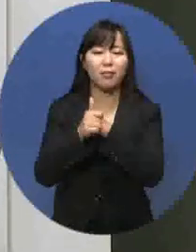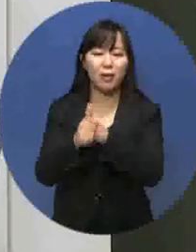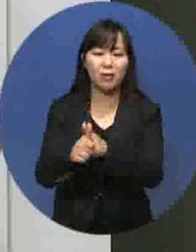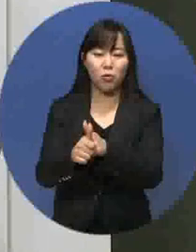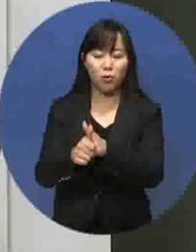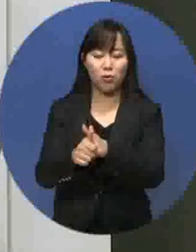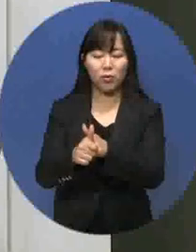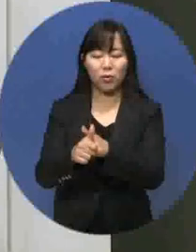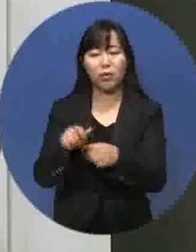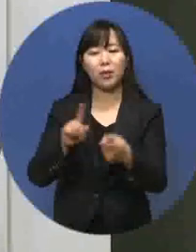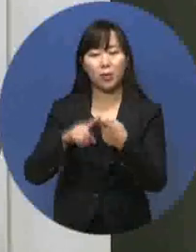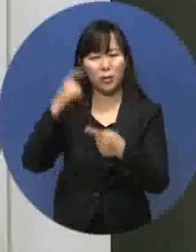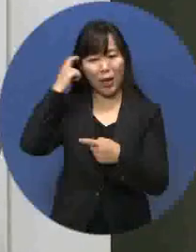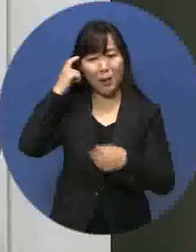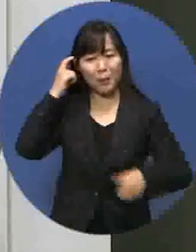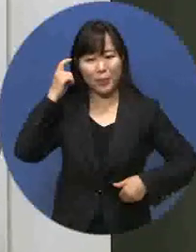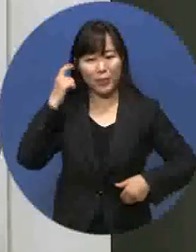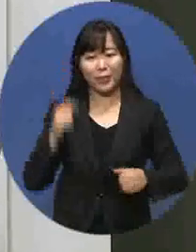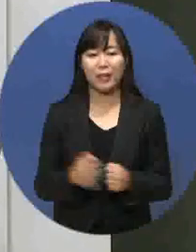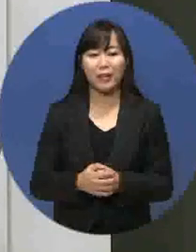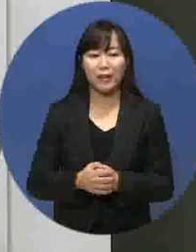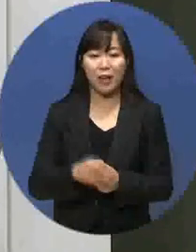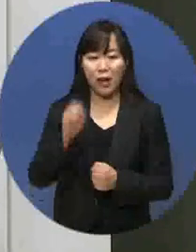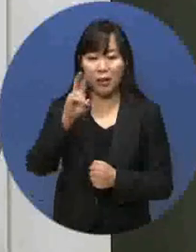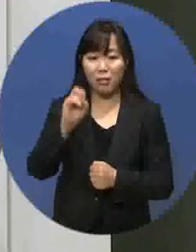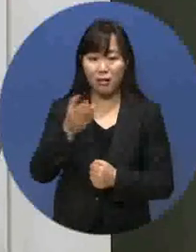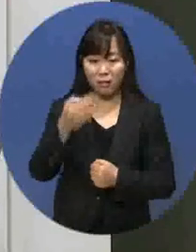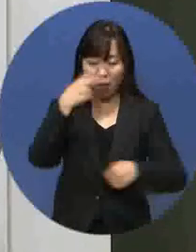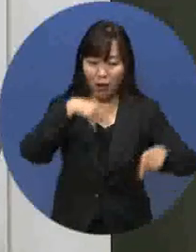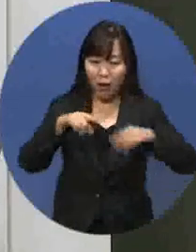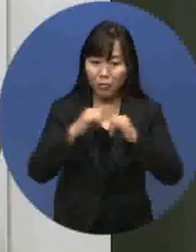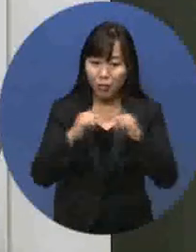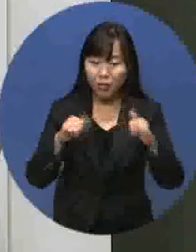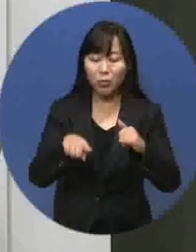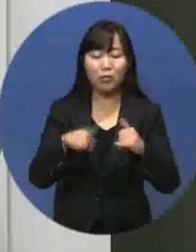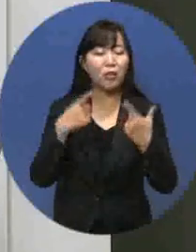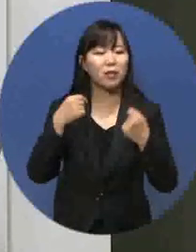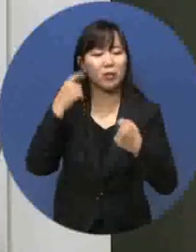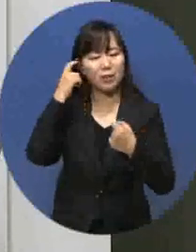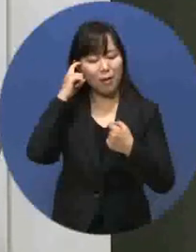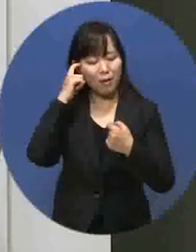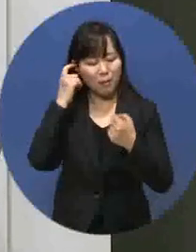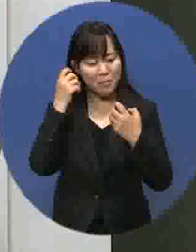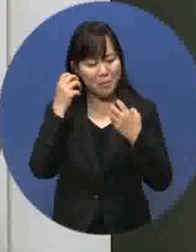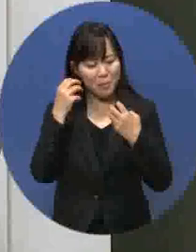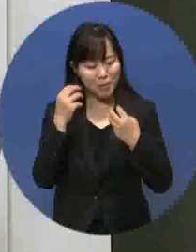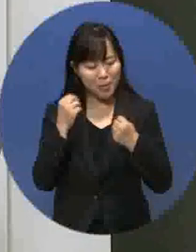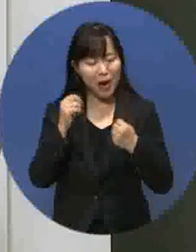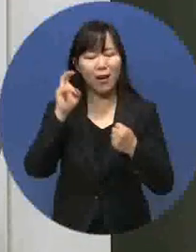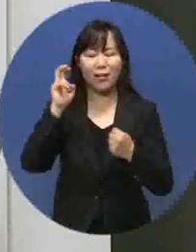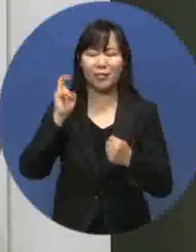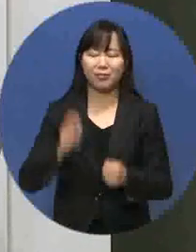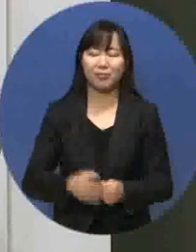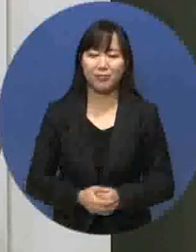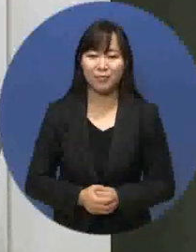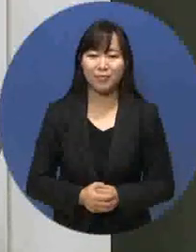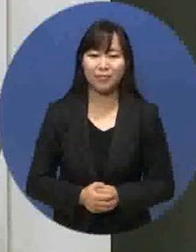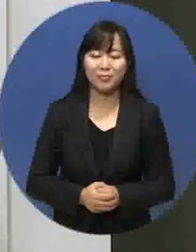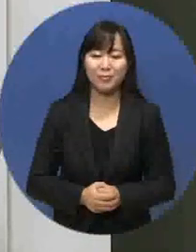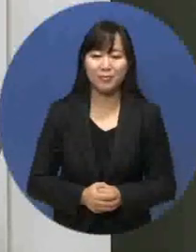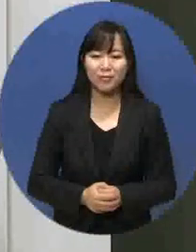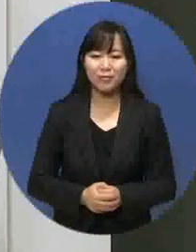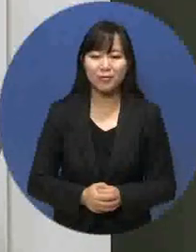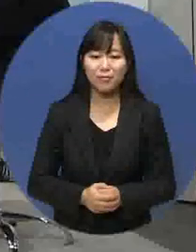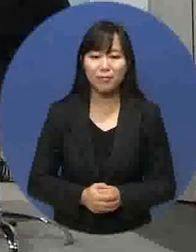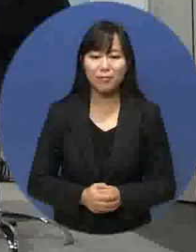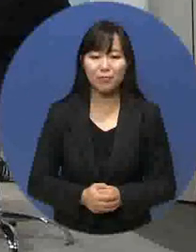이런 것도 생각을 해보는 아마 양 감독께서도 그런 쪽으로 많이 생각을 하시는 것 같아요.